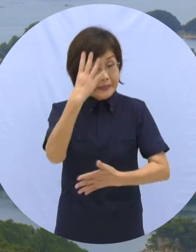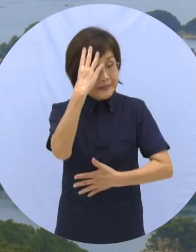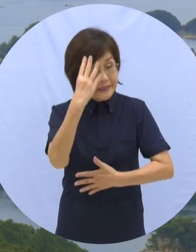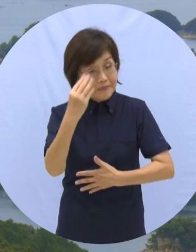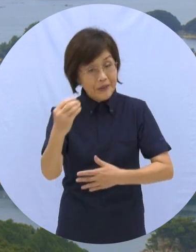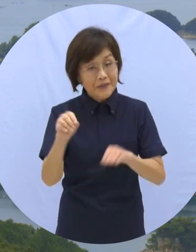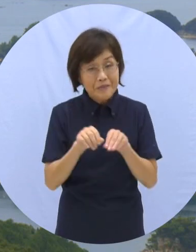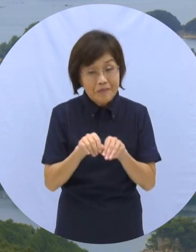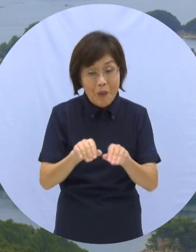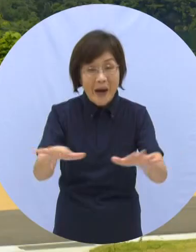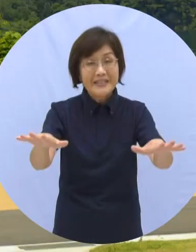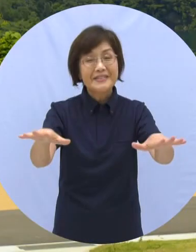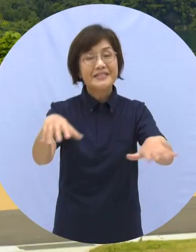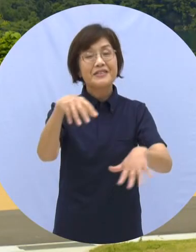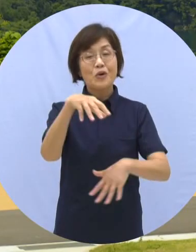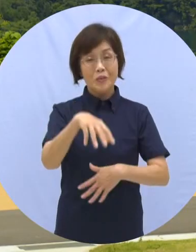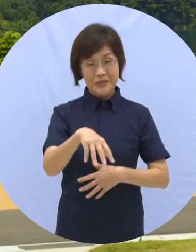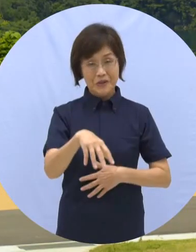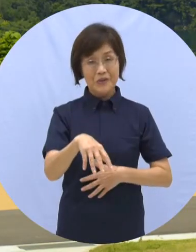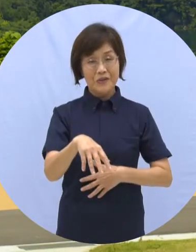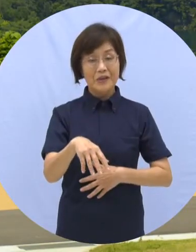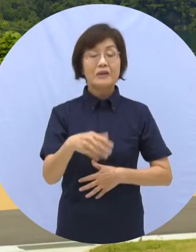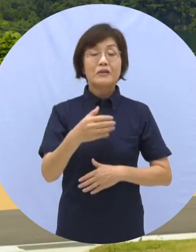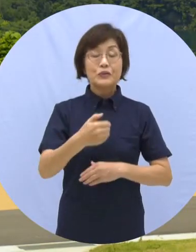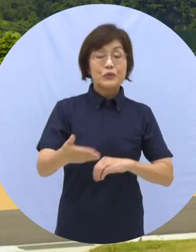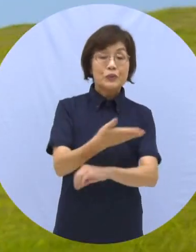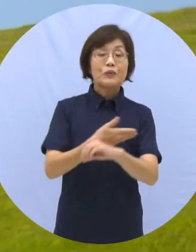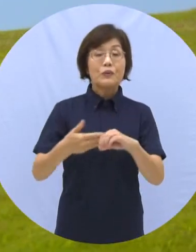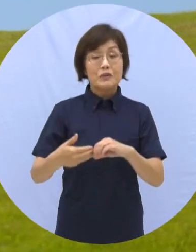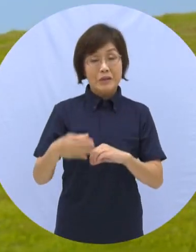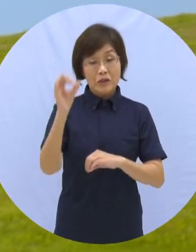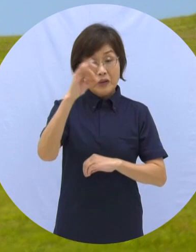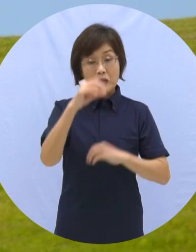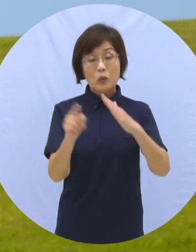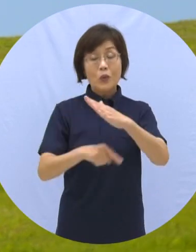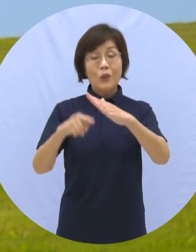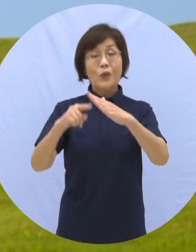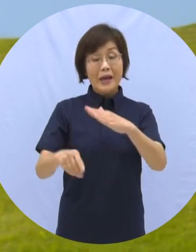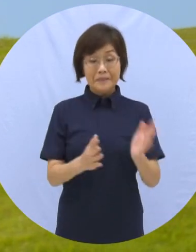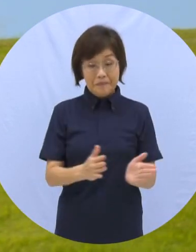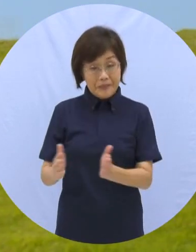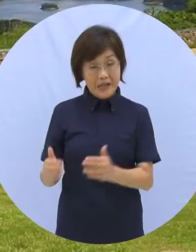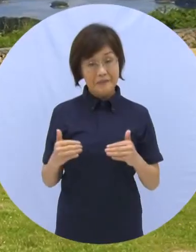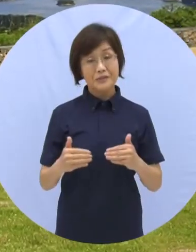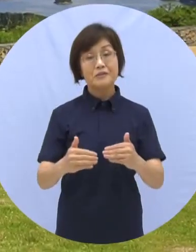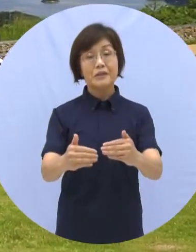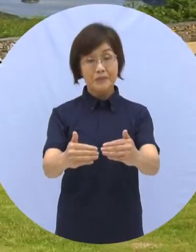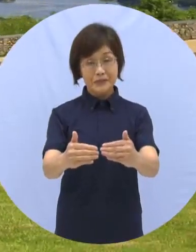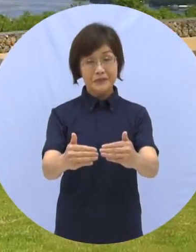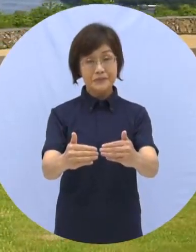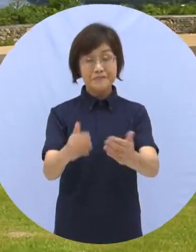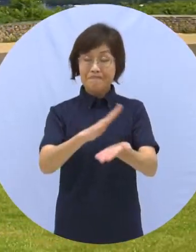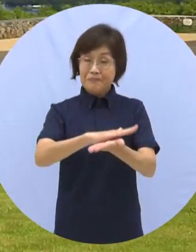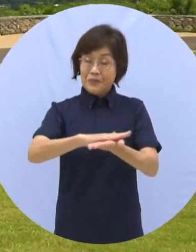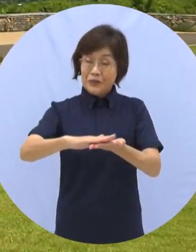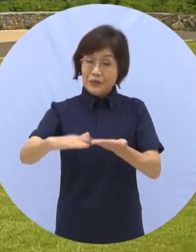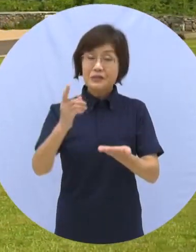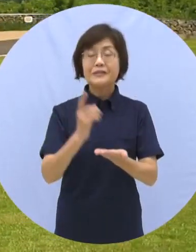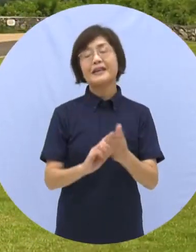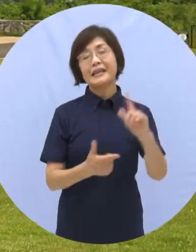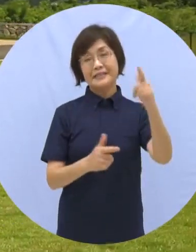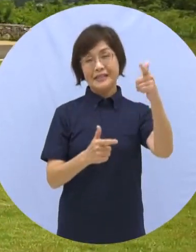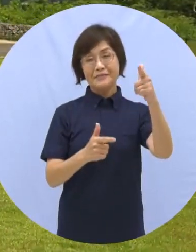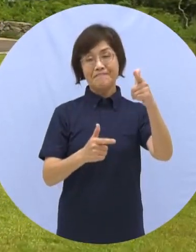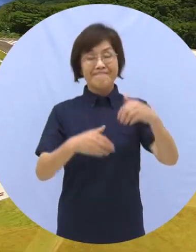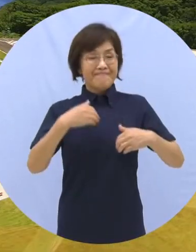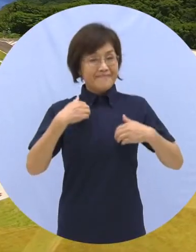の発信地として九十九島観光公園の整備運用をこれからも進めていきます。美しいだけでなく楽し